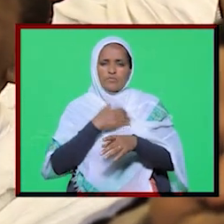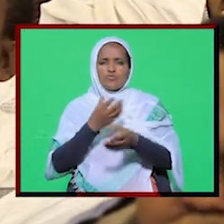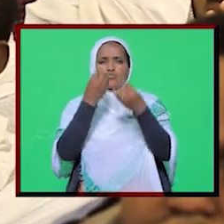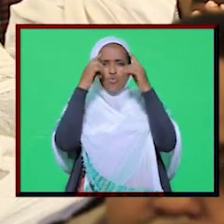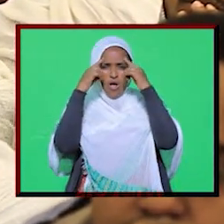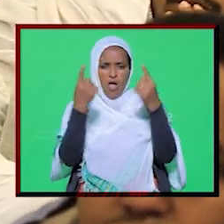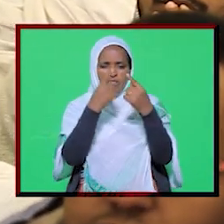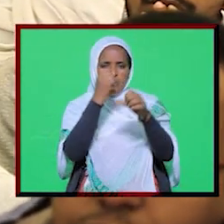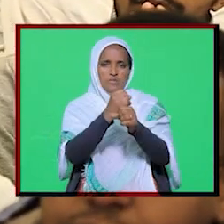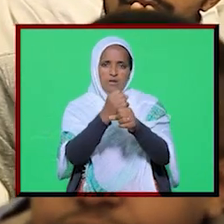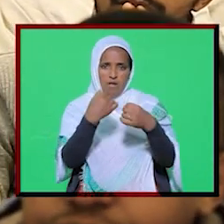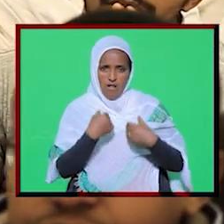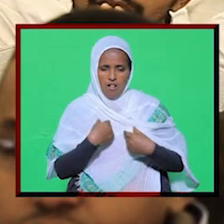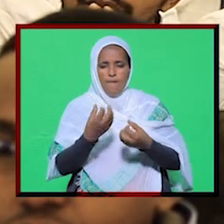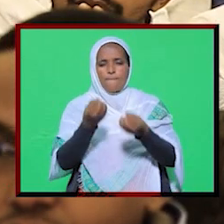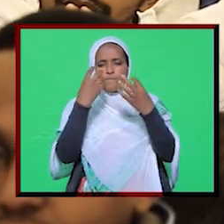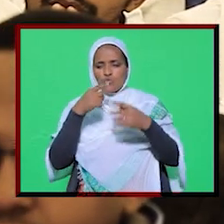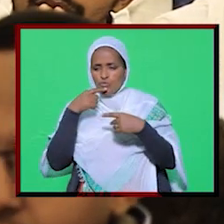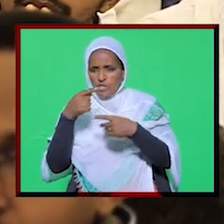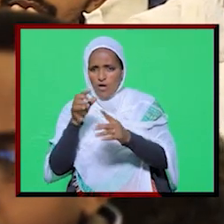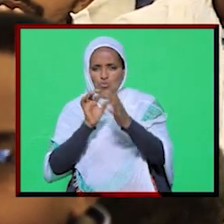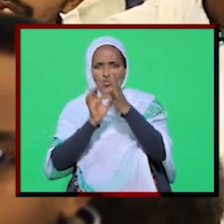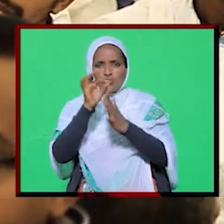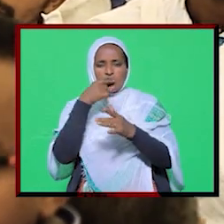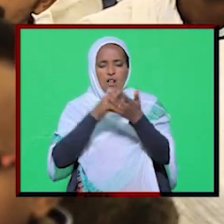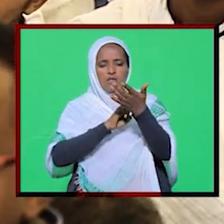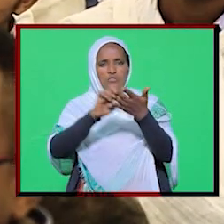ብዙ ኃጢአት እንሰራለን። ብዙ በተናገርኩ ቁጥር ይላል